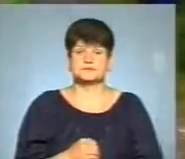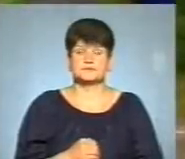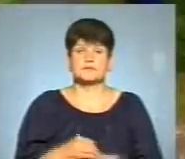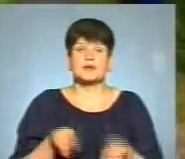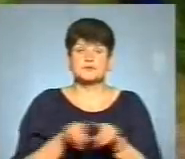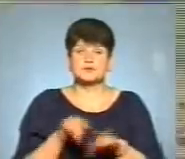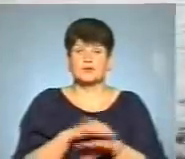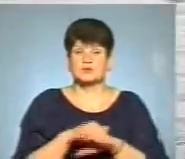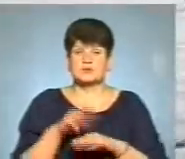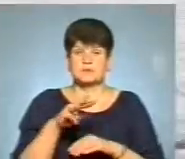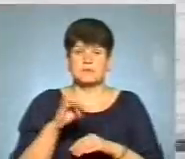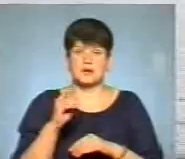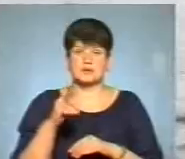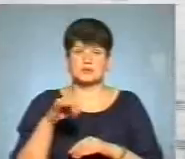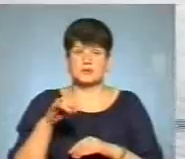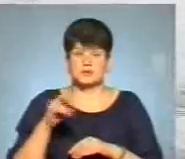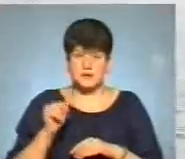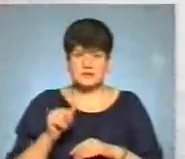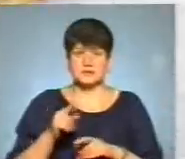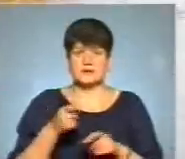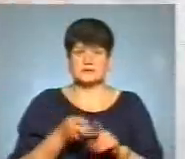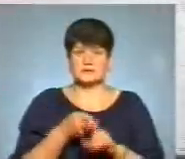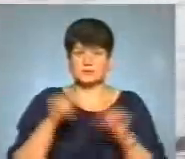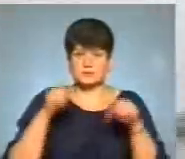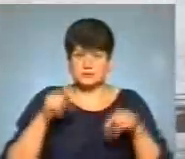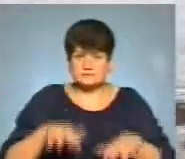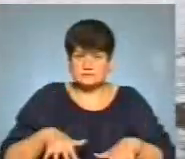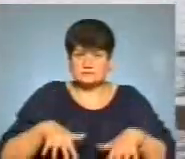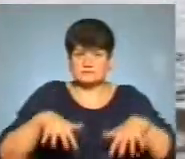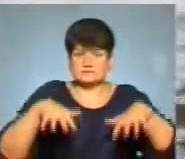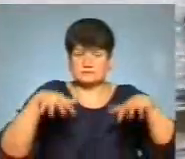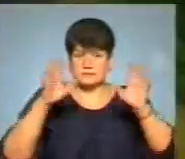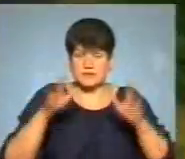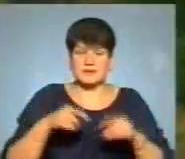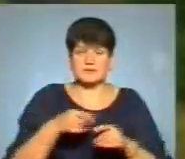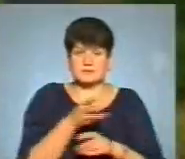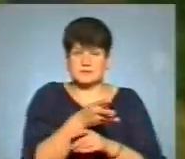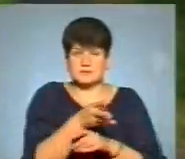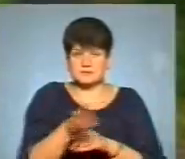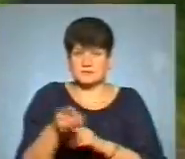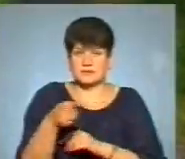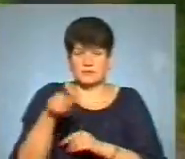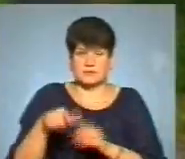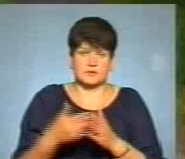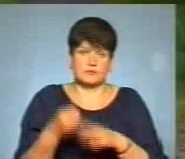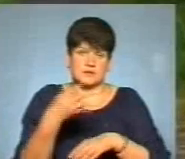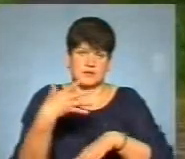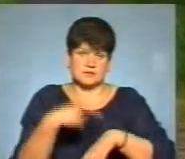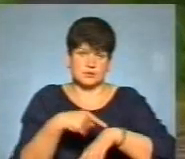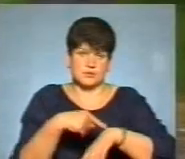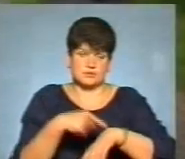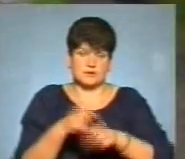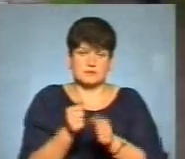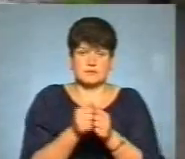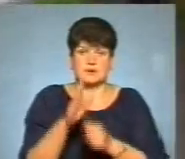Також на вулиці Миколинецька через негоду підтопило дороги. Ці кадри відзняв тернополянин Роман Клімчук близько 15-ї години поблизу Ватри.